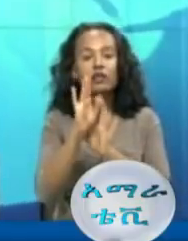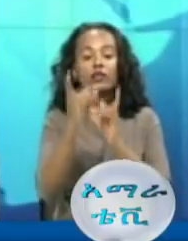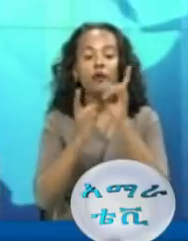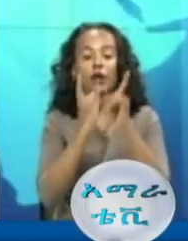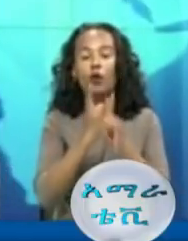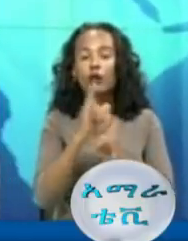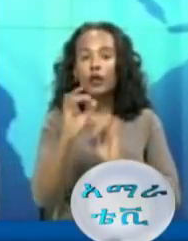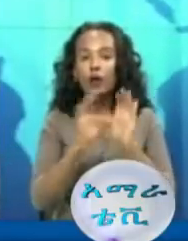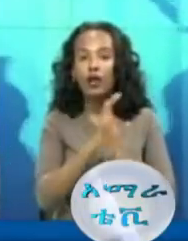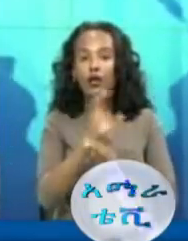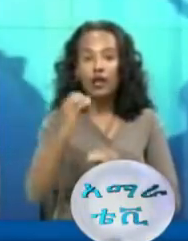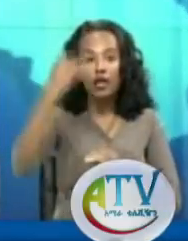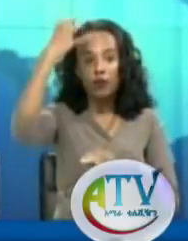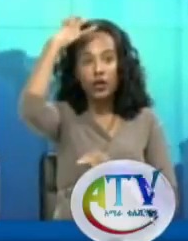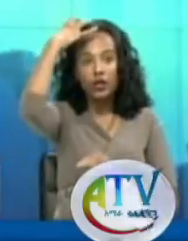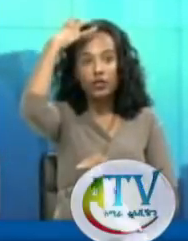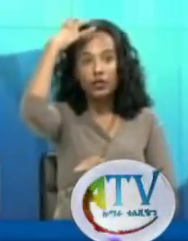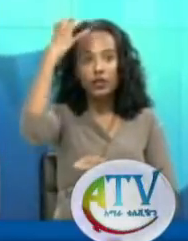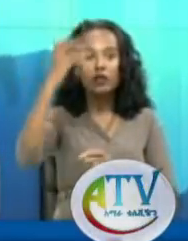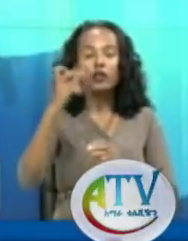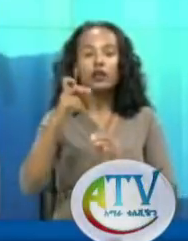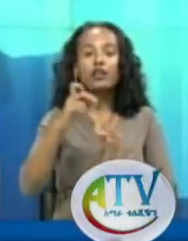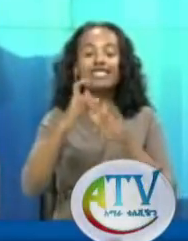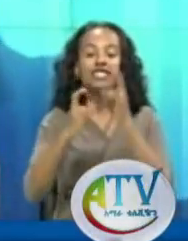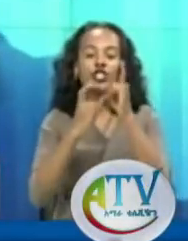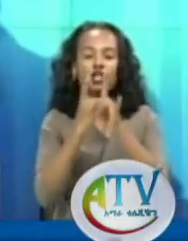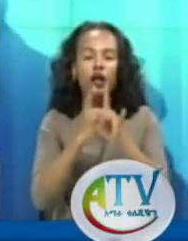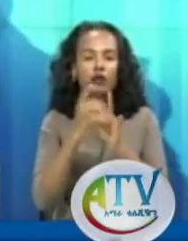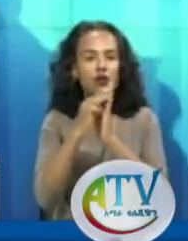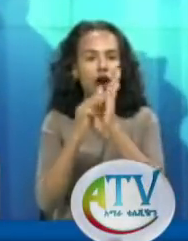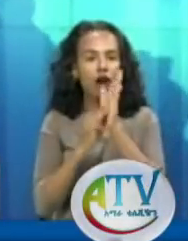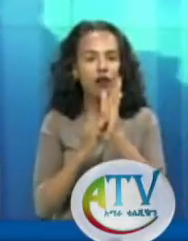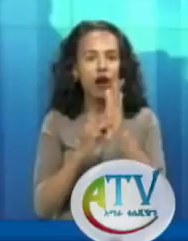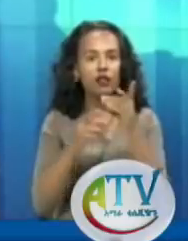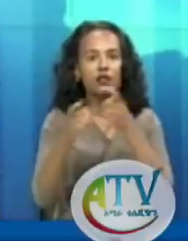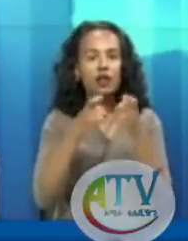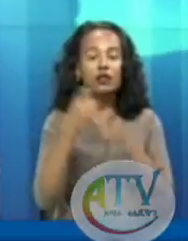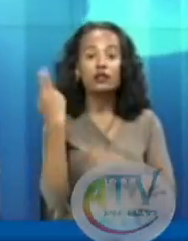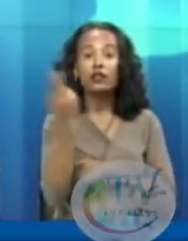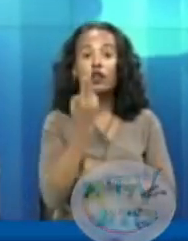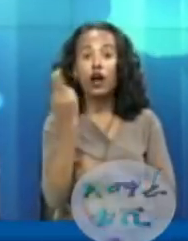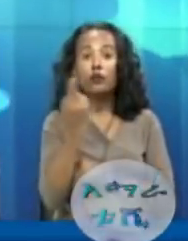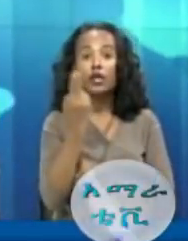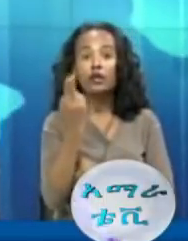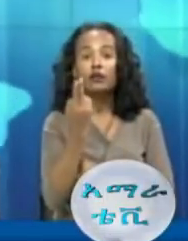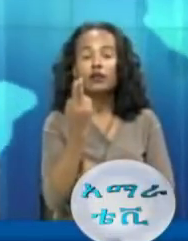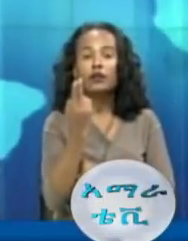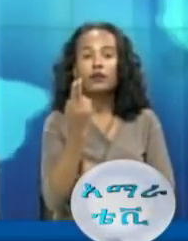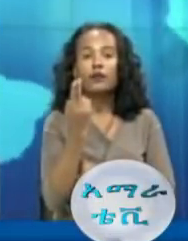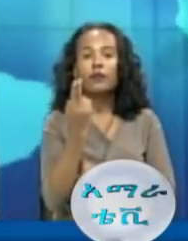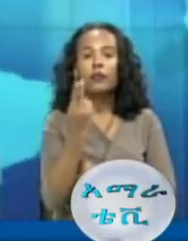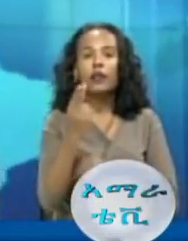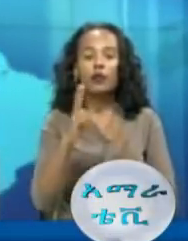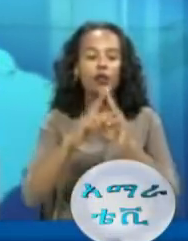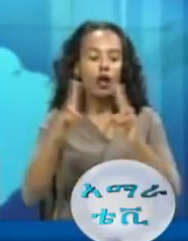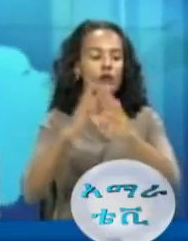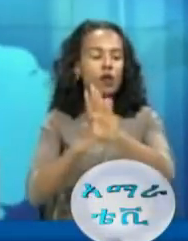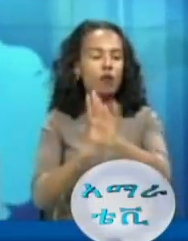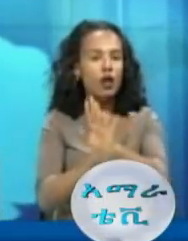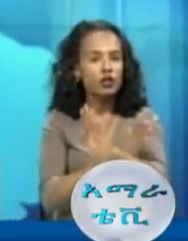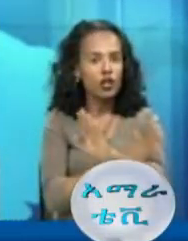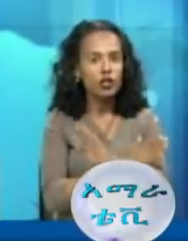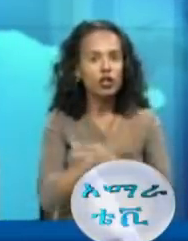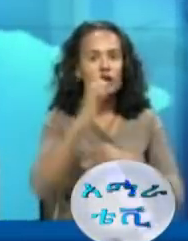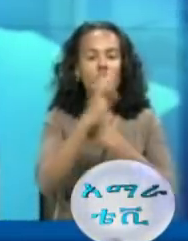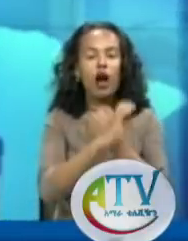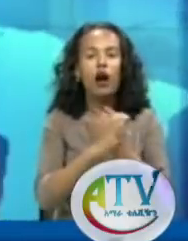የሚያዘምና የመንግስትን ዲጂታል ስርዓት አስተዳደር ተጠቃሚነትን በእጅጉ የሚያሻሽል